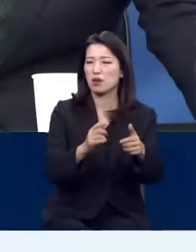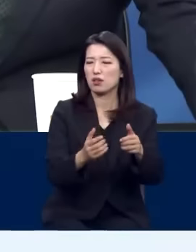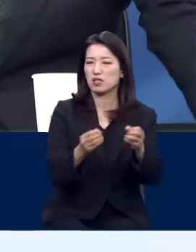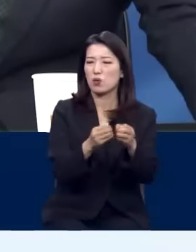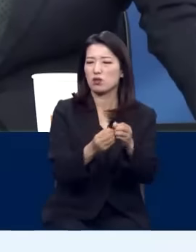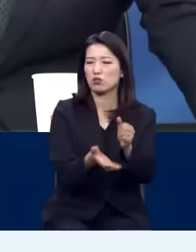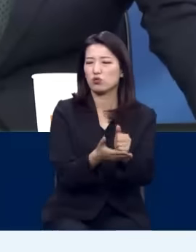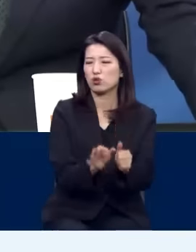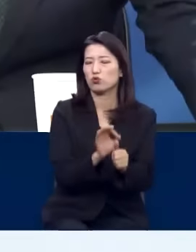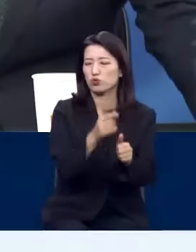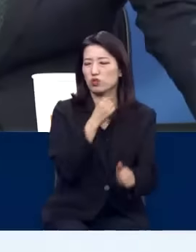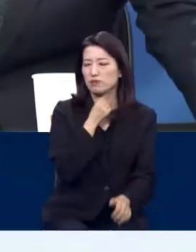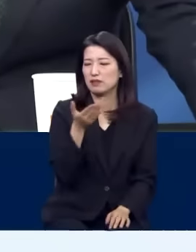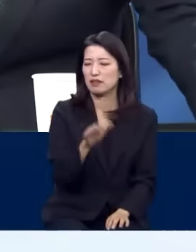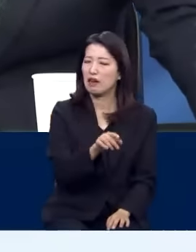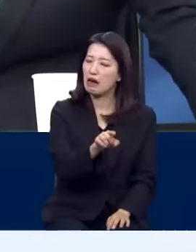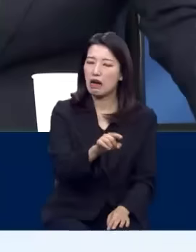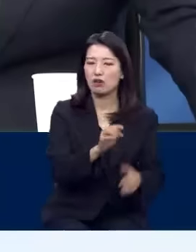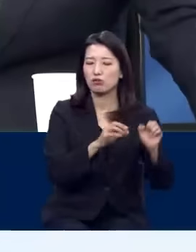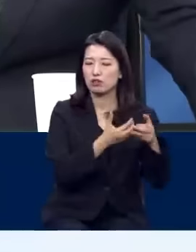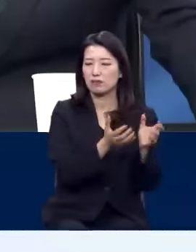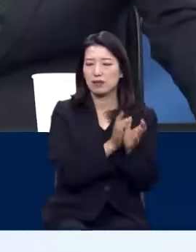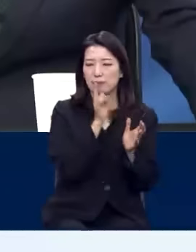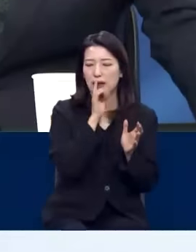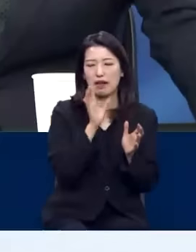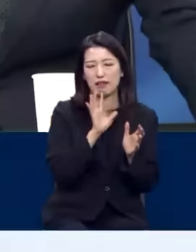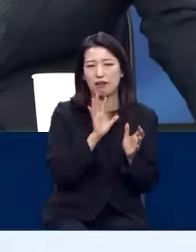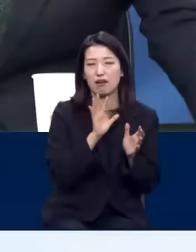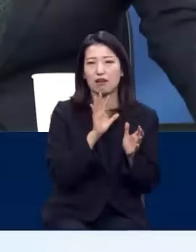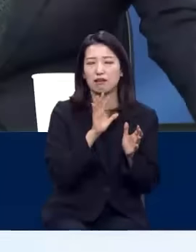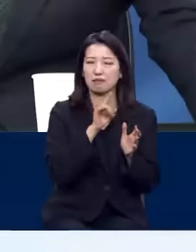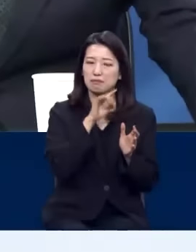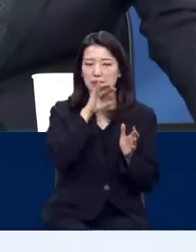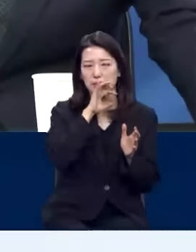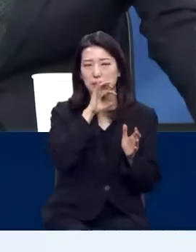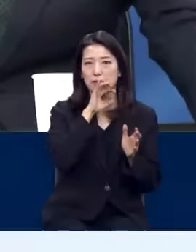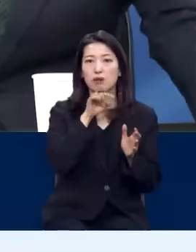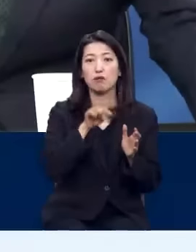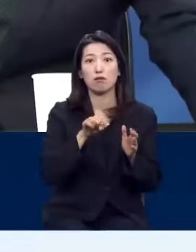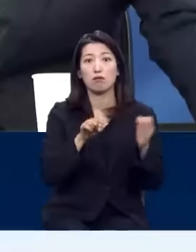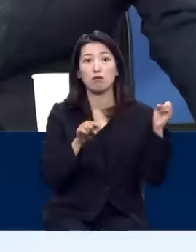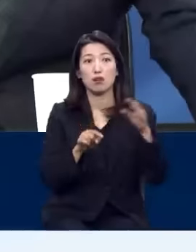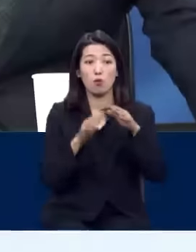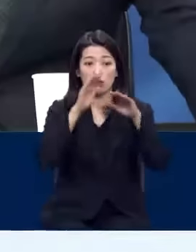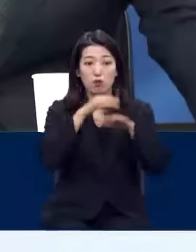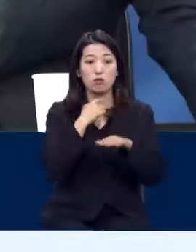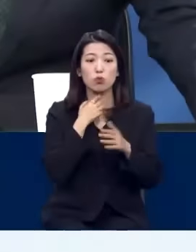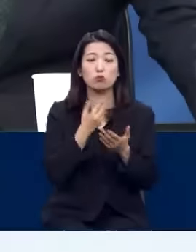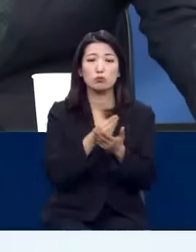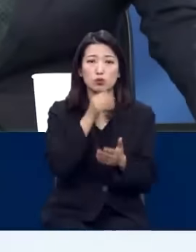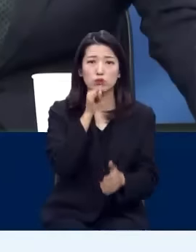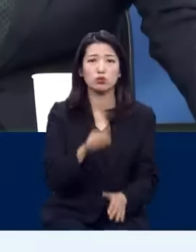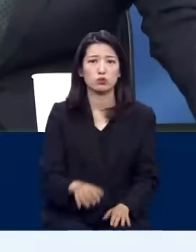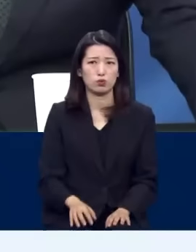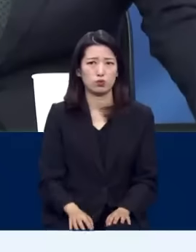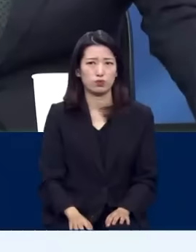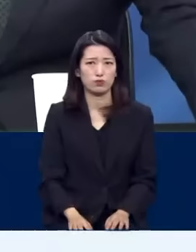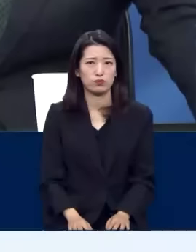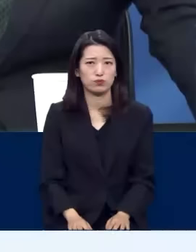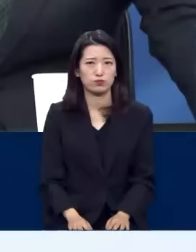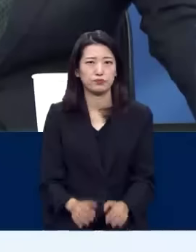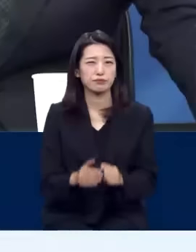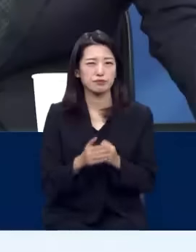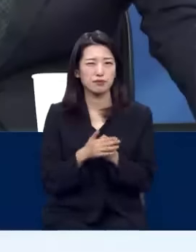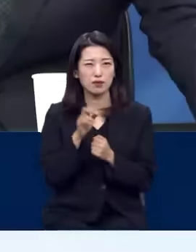충분히이 상황을 보고이 수사 상황이라든지 여러 가지를 보고 아마 자신의 어떤 안위와 관련된 것 안위와 관련된 판단을 내리지